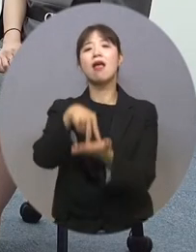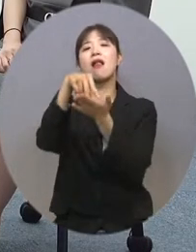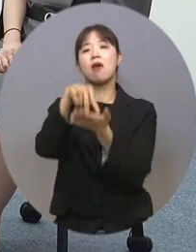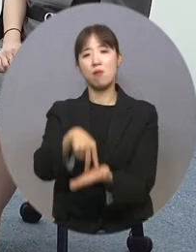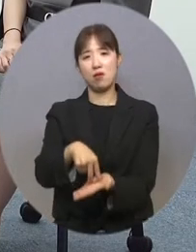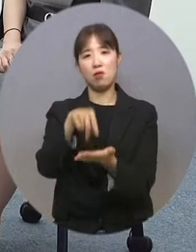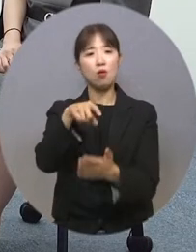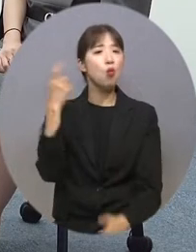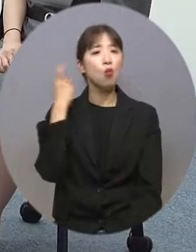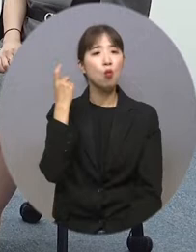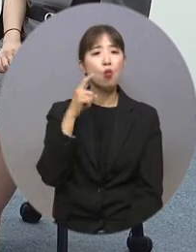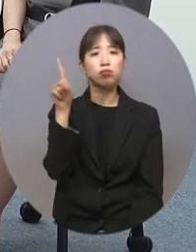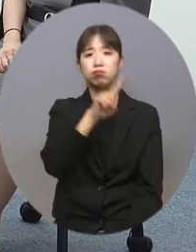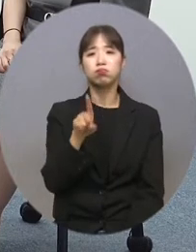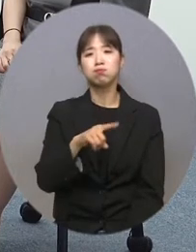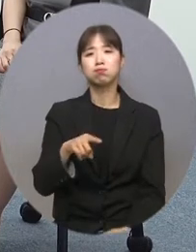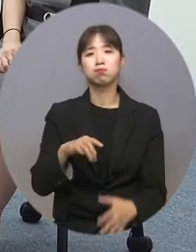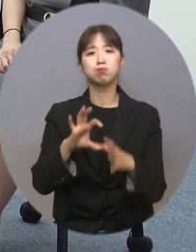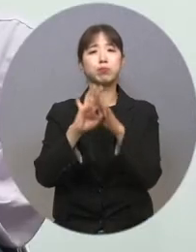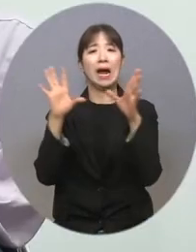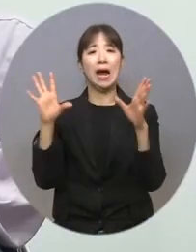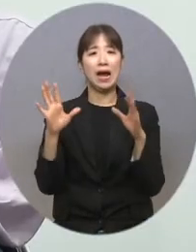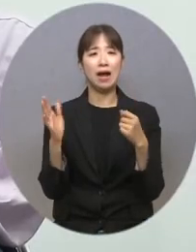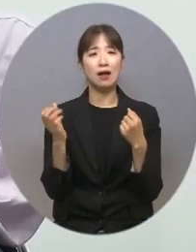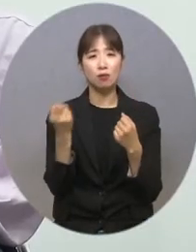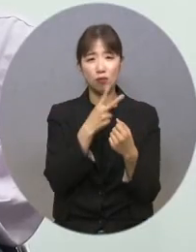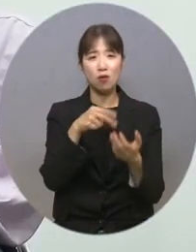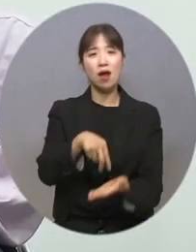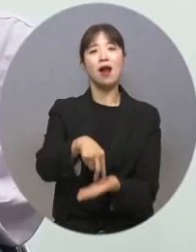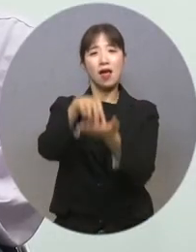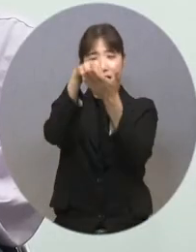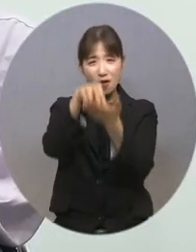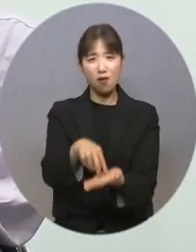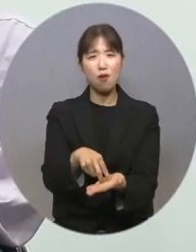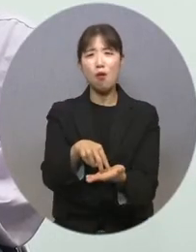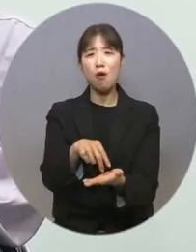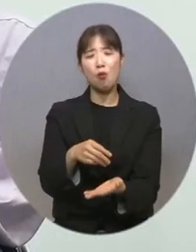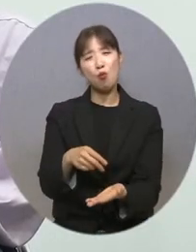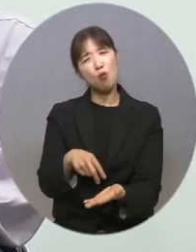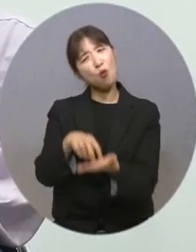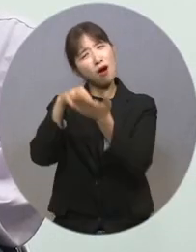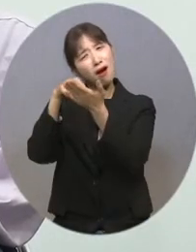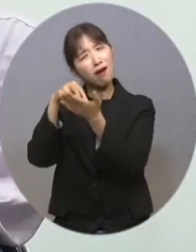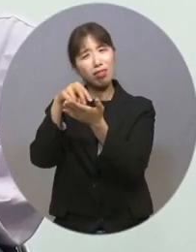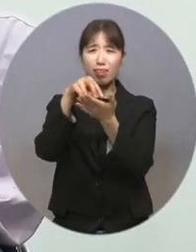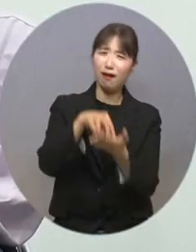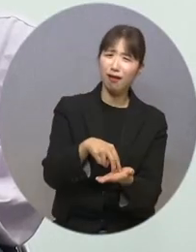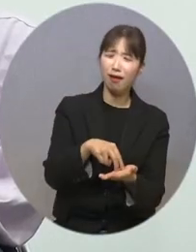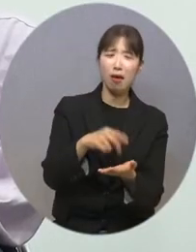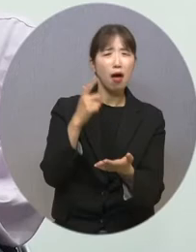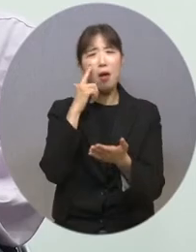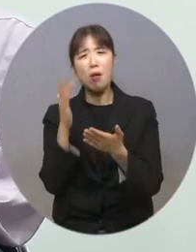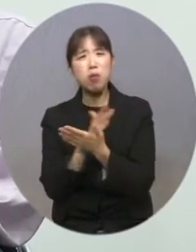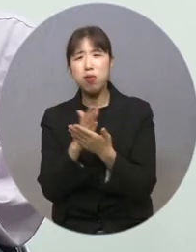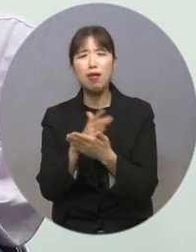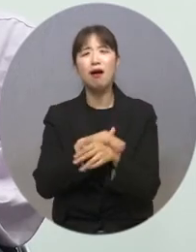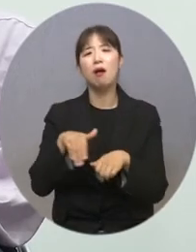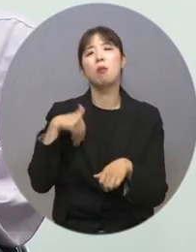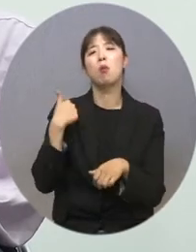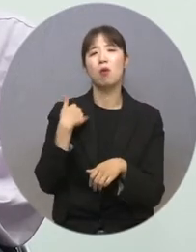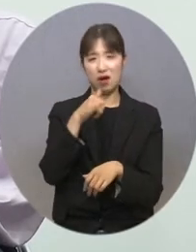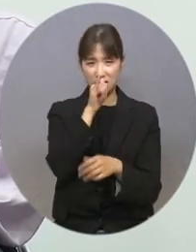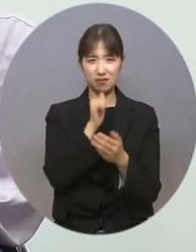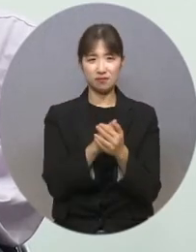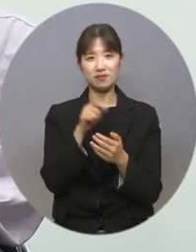소리 음성이 끊게 있거나 엘리베이터에서 의 내려가고 올라가는 게 국외 안될때가 엑셀 간혹 가다가 그 얘기에 있으면